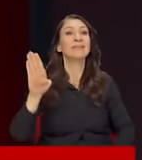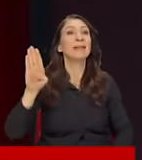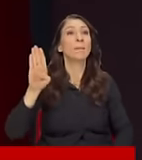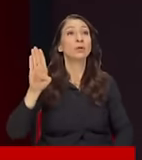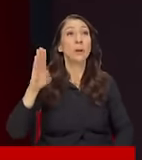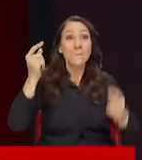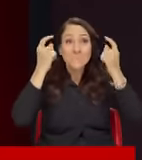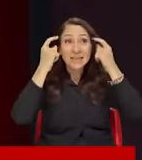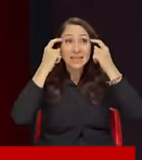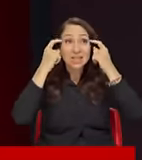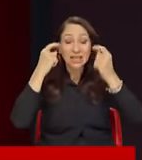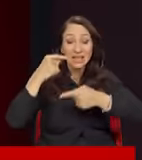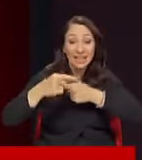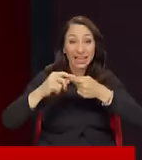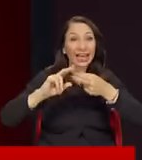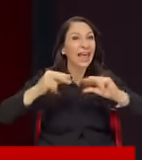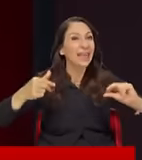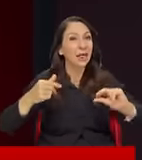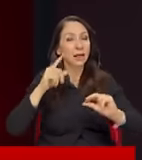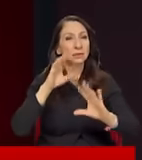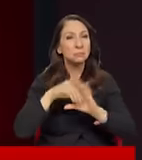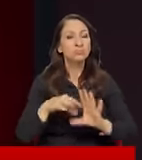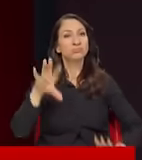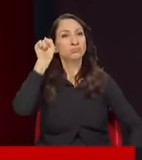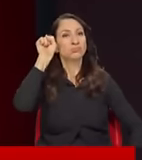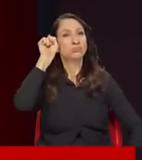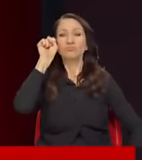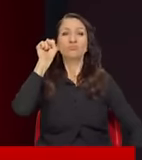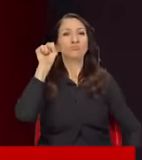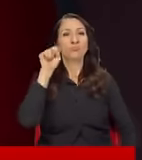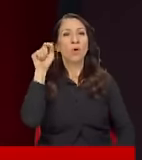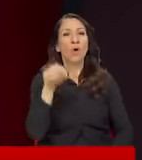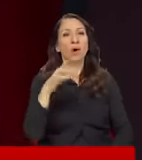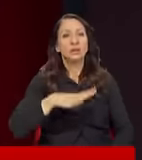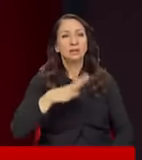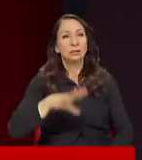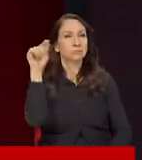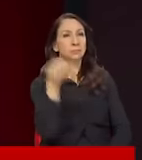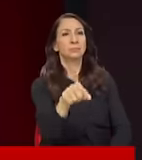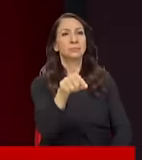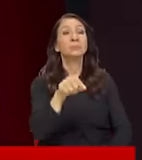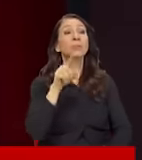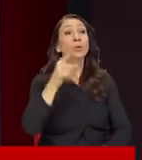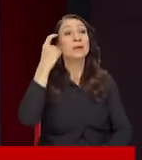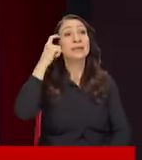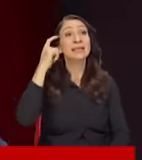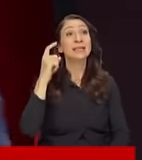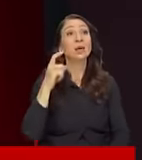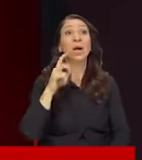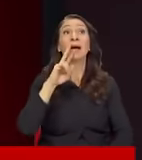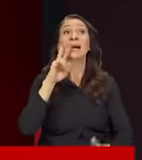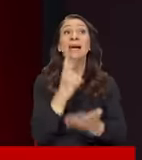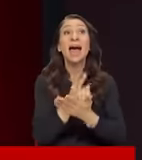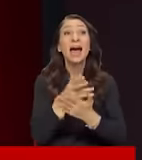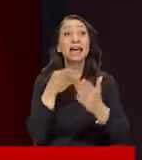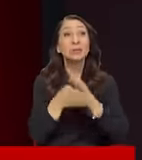demokrasi bilinci, genetiği vatandaşlarımızda açığa çıktı. O genetik, o bilinç bu zihniyetin hükmü